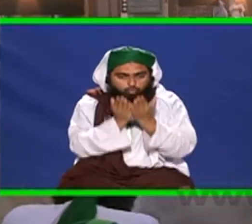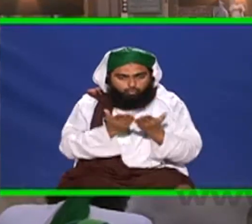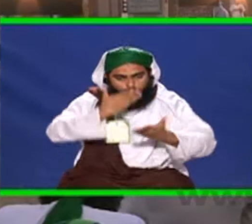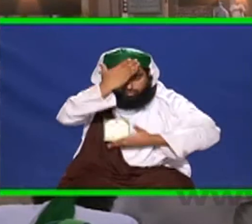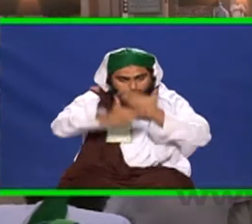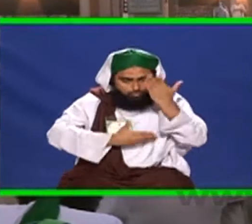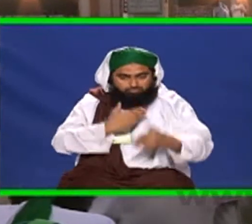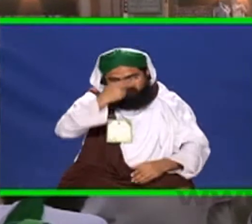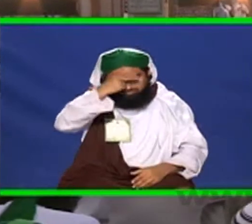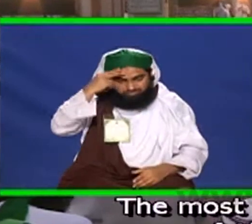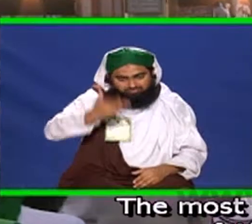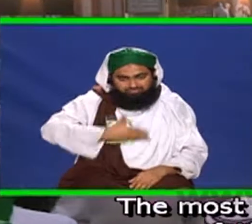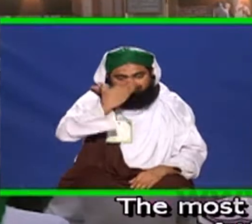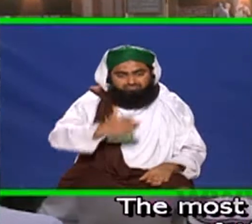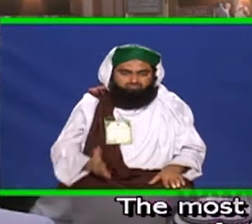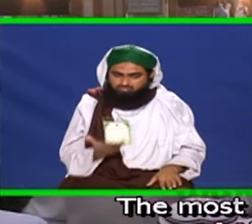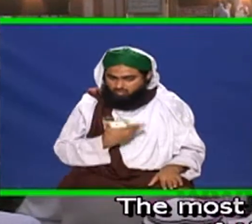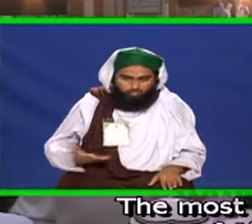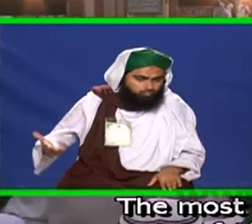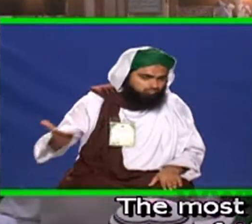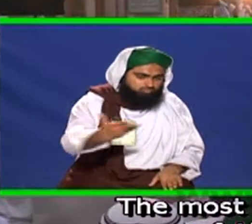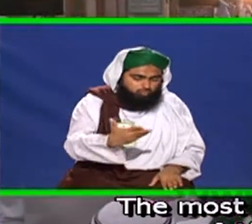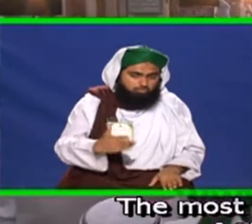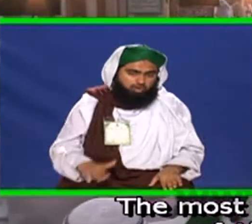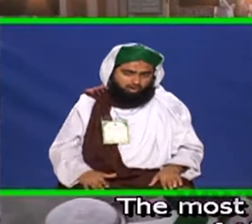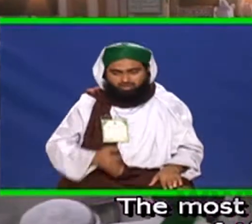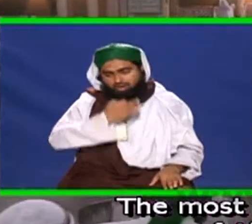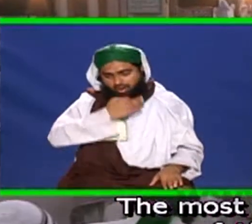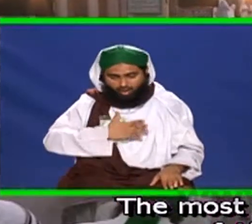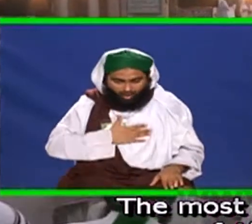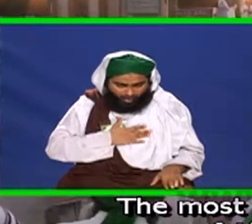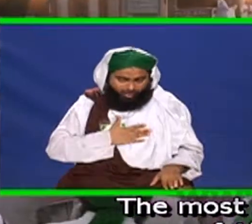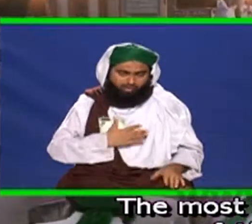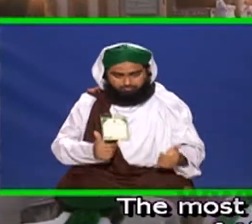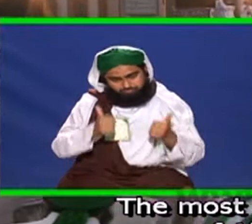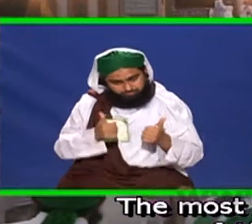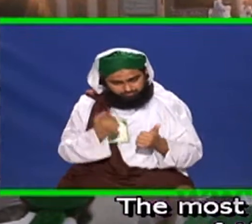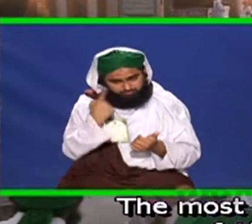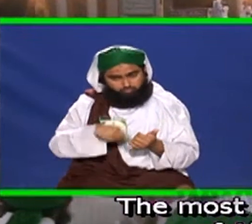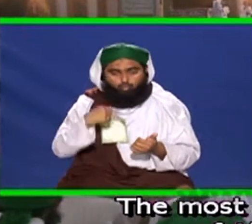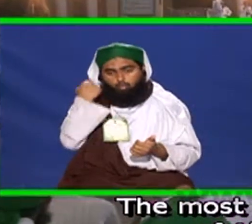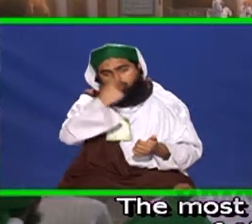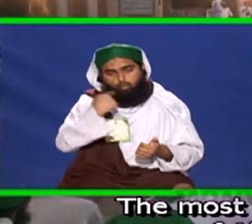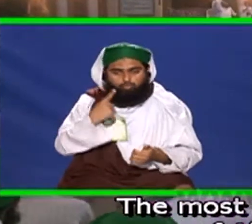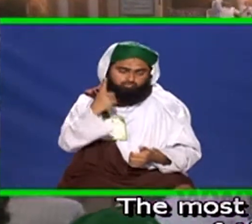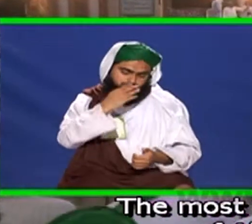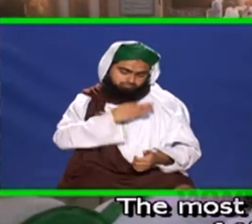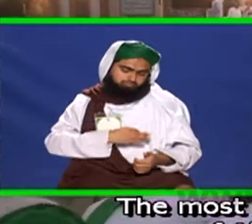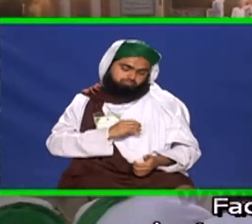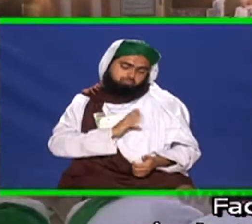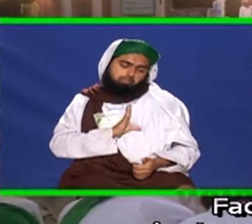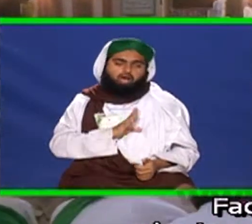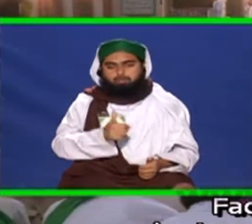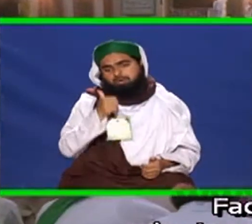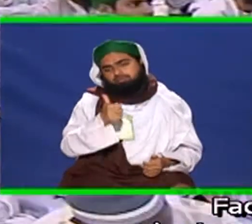इंदल्लाहि अत्क़ाकुम, तुम में मुअज़्ज़ज़ और मुकर्रम वही है जो अल्लाह के नजदीक परहेज़गार है।